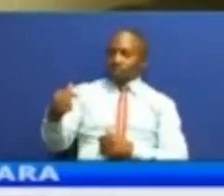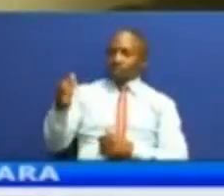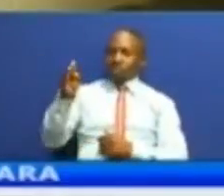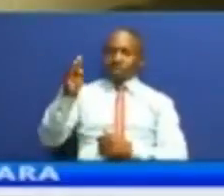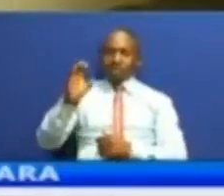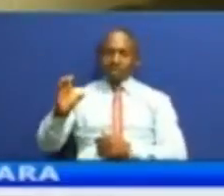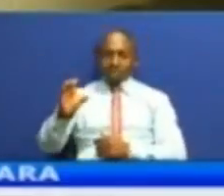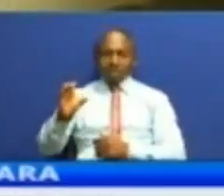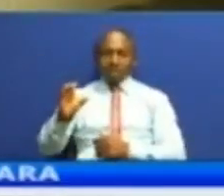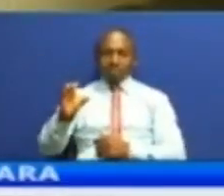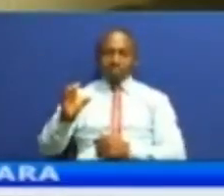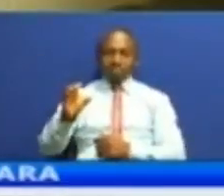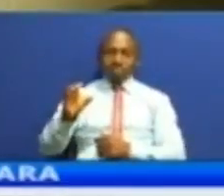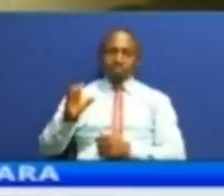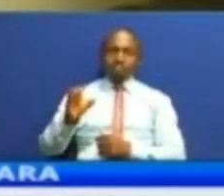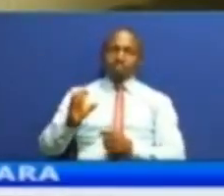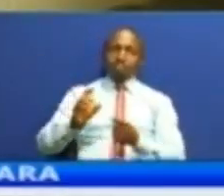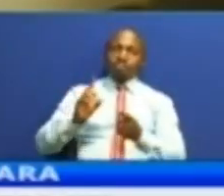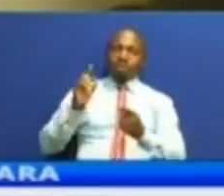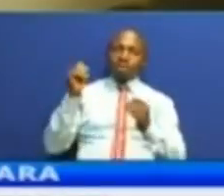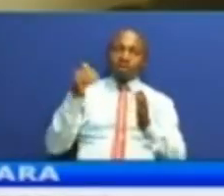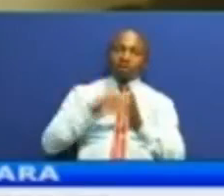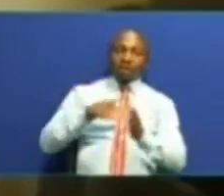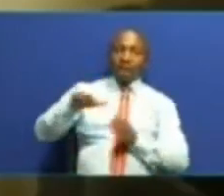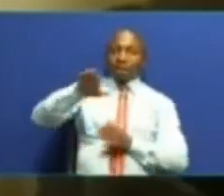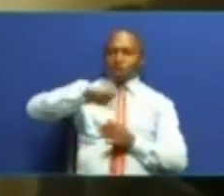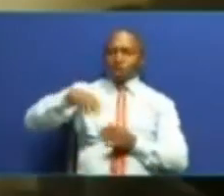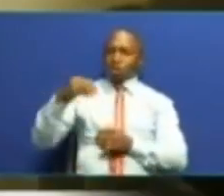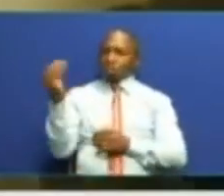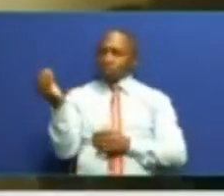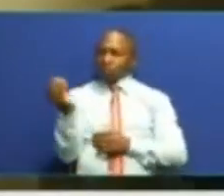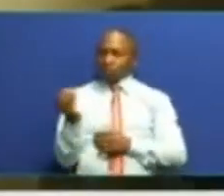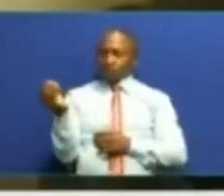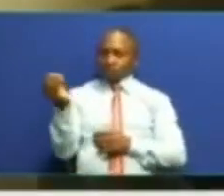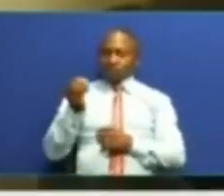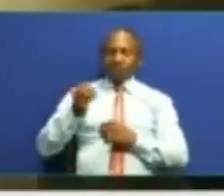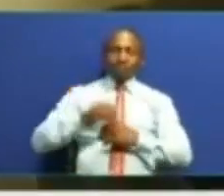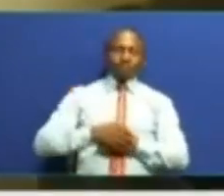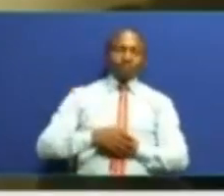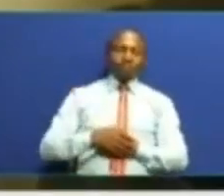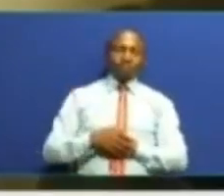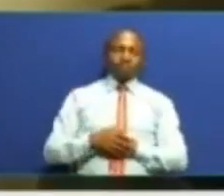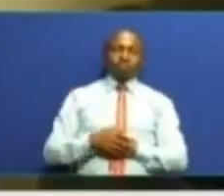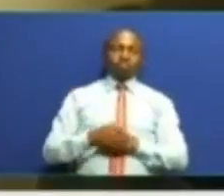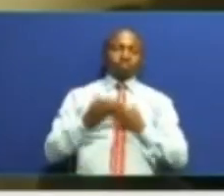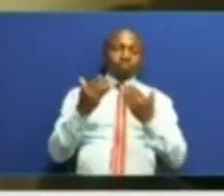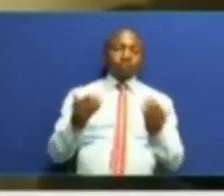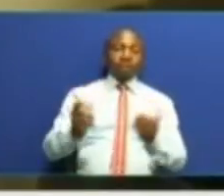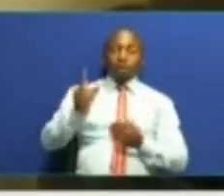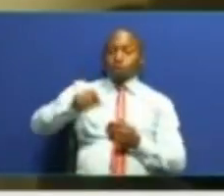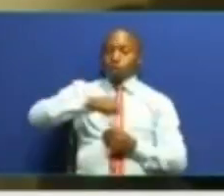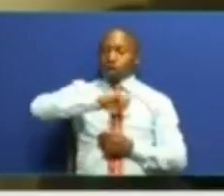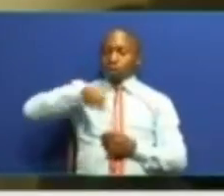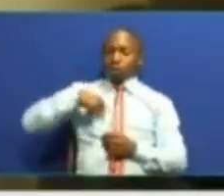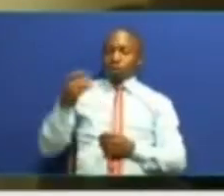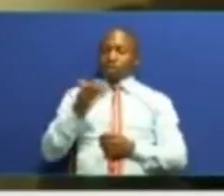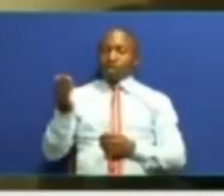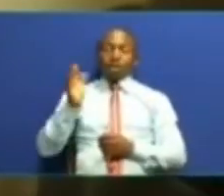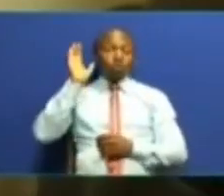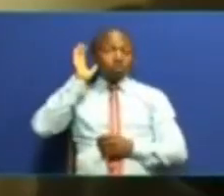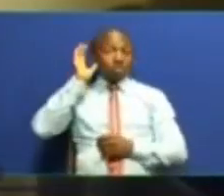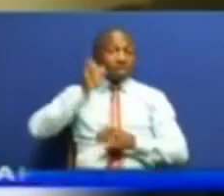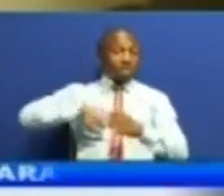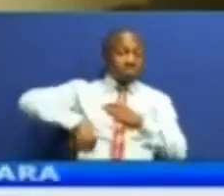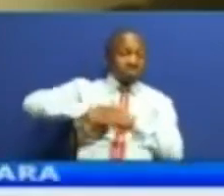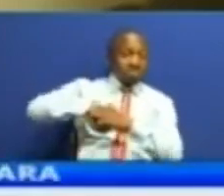ya taifa zinafika maeneo machache sana. Sasa watu wetu wengine hata kusikiliza mpira sasa